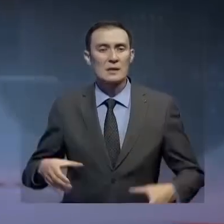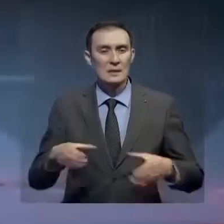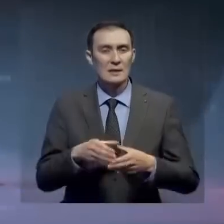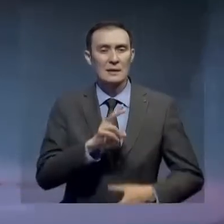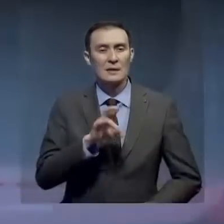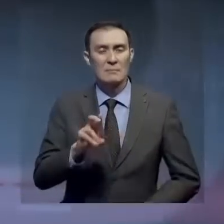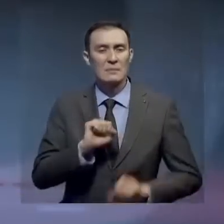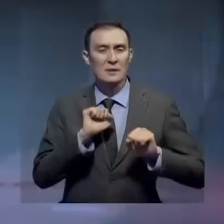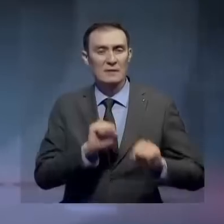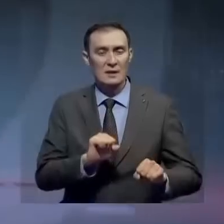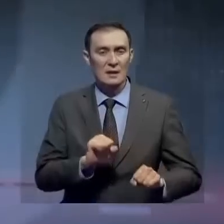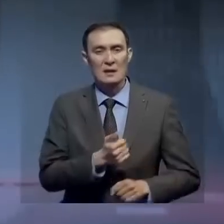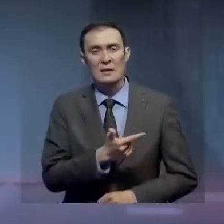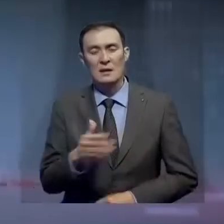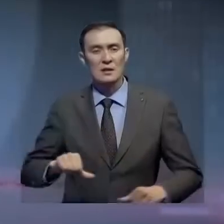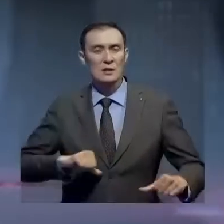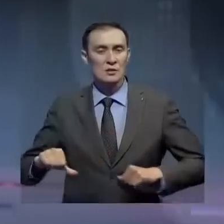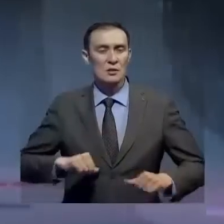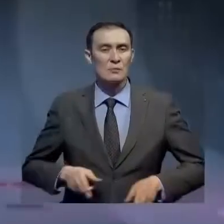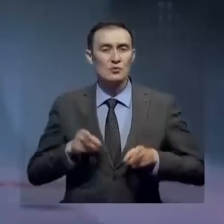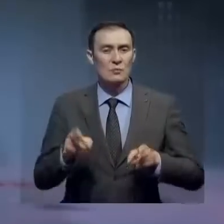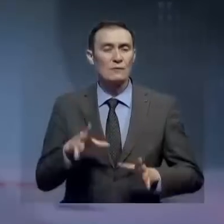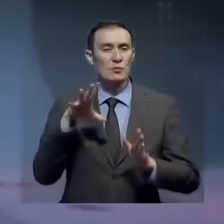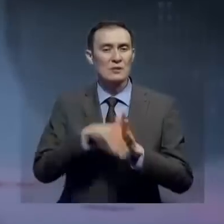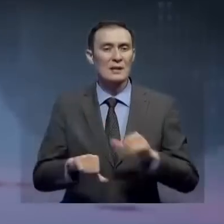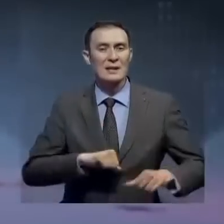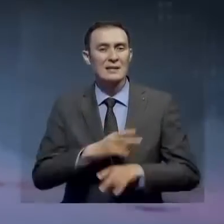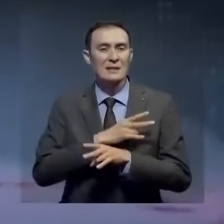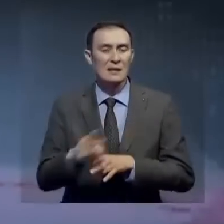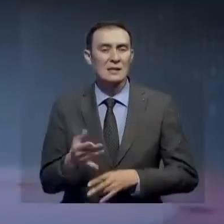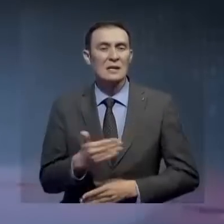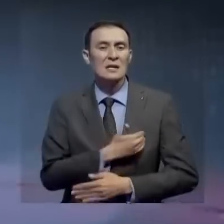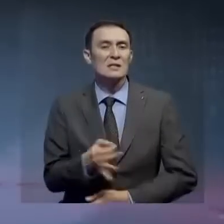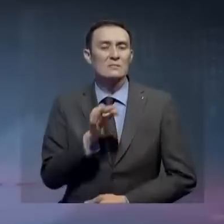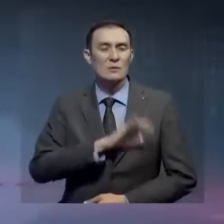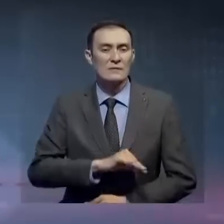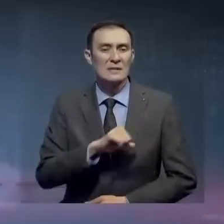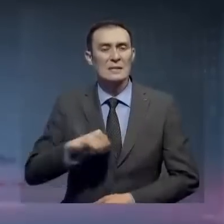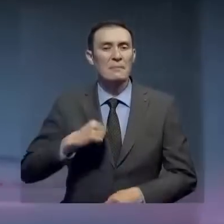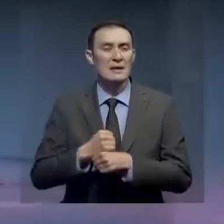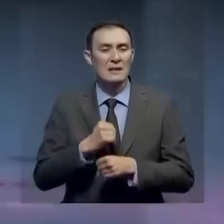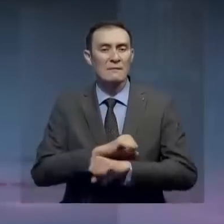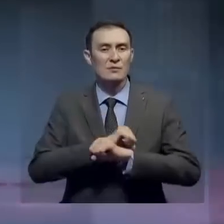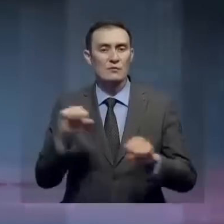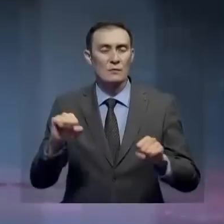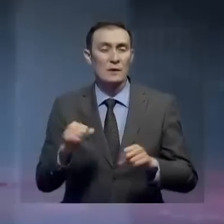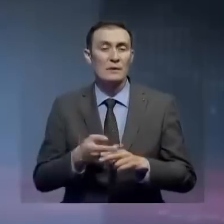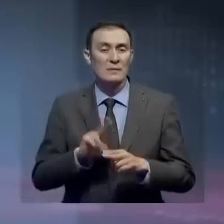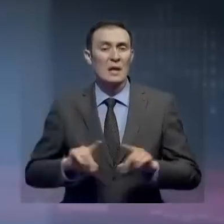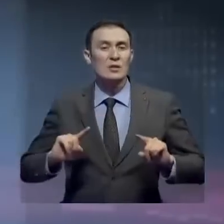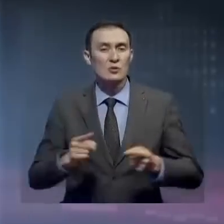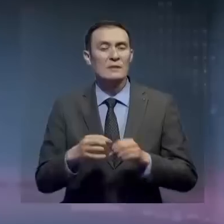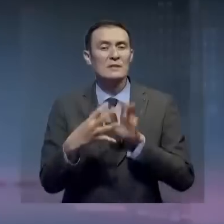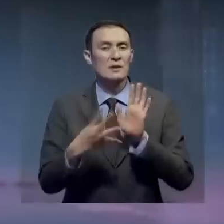Подразделения КНБ предотвратили ряд террористических преступлений, в том числе теракт с использованием самодельного взрывного устройства.